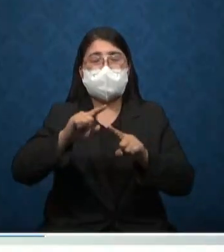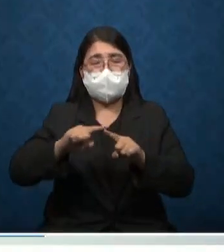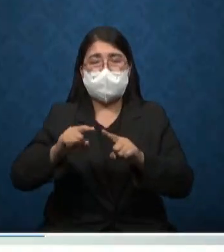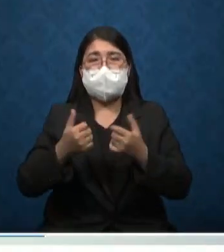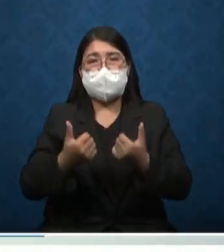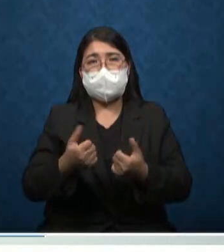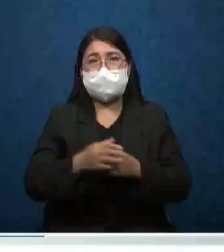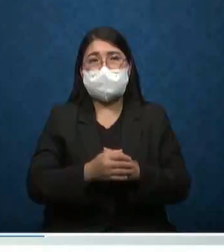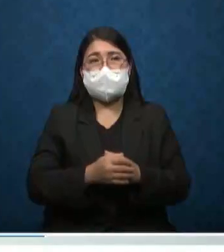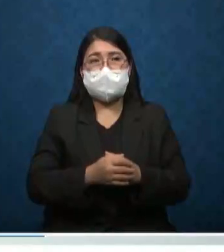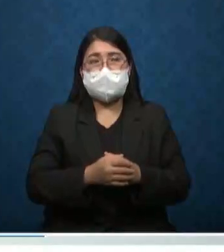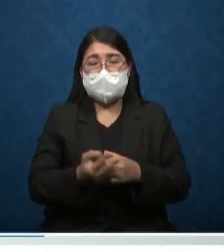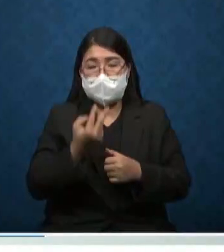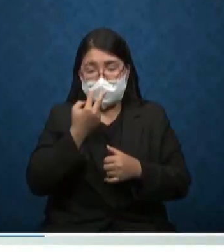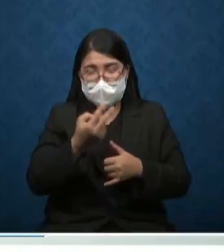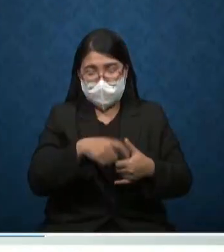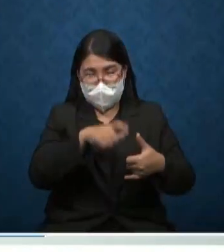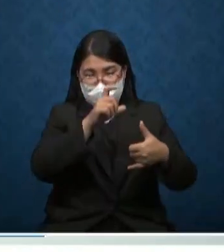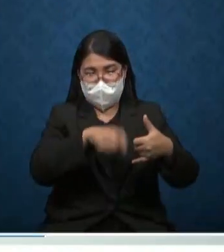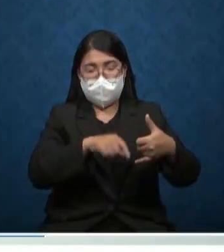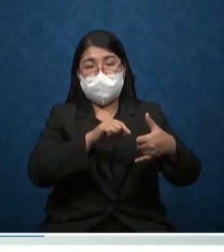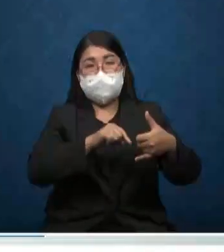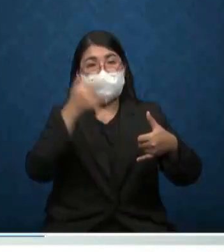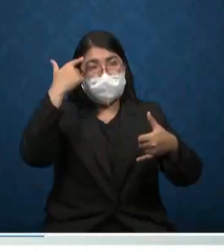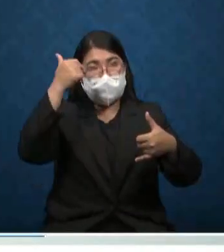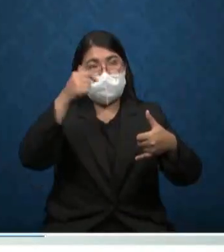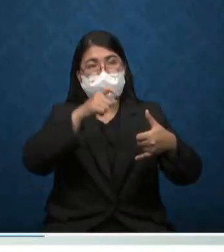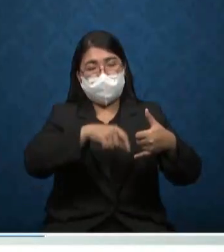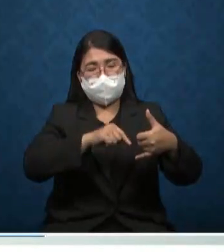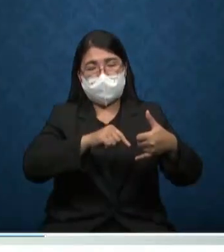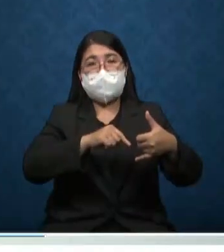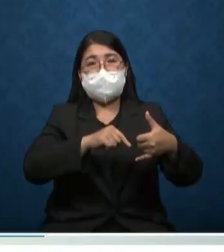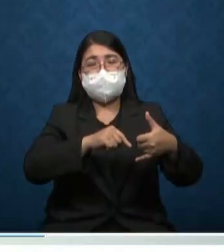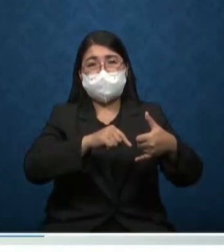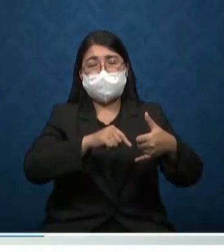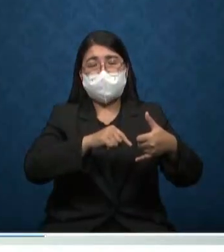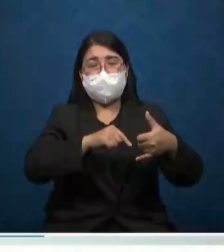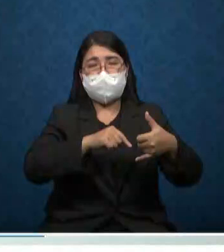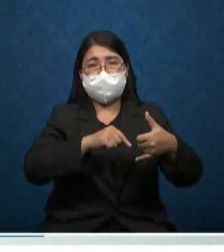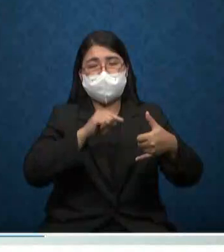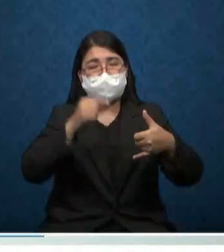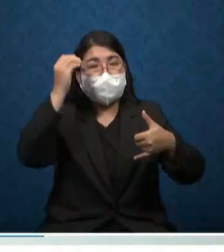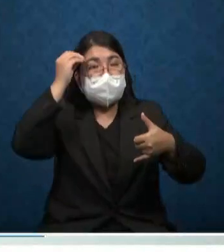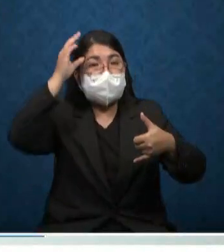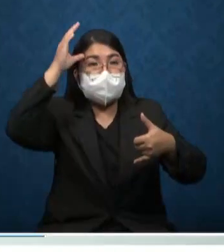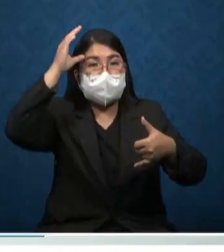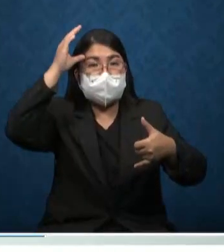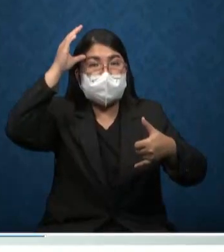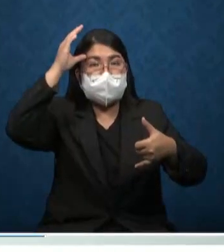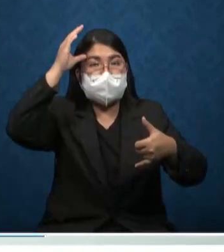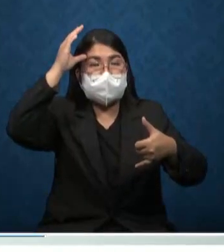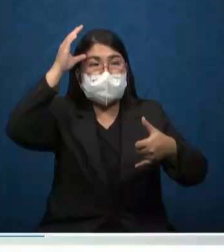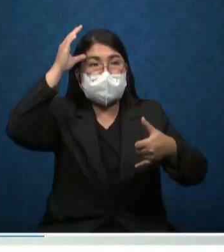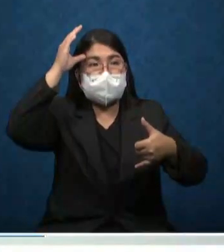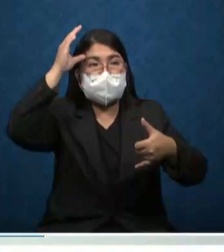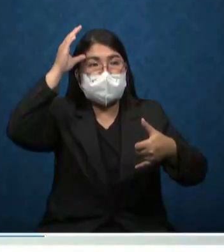คุณวุฒิของบุคคลคนหนึ่งนะคะซึ่งมีสมรรถนะแล้วเนี่ยเขาก็จะมีทั้งความรู้ก็คือในเรื่องของพุทธพิสั